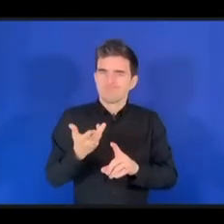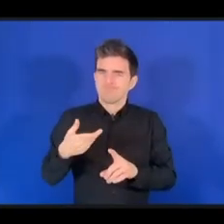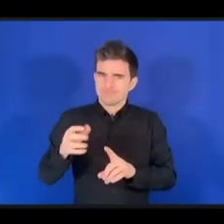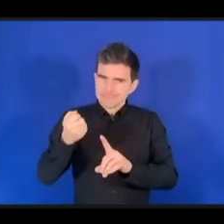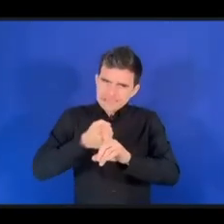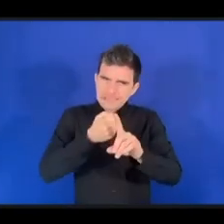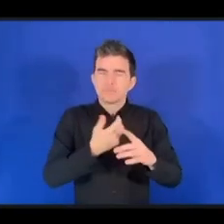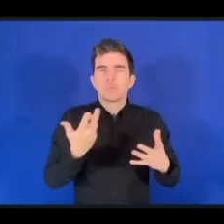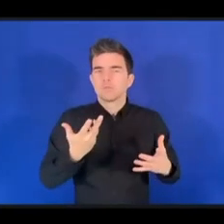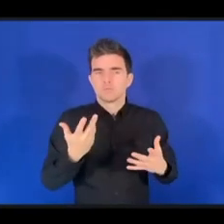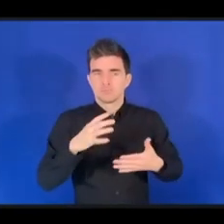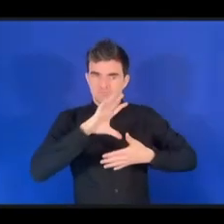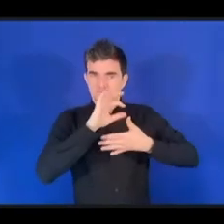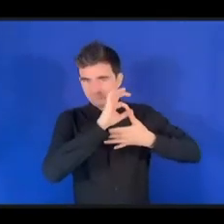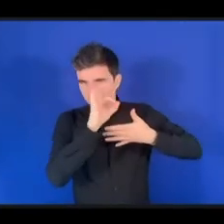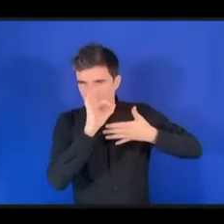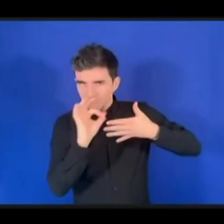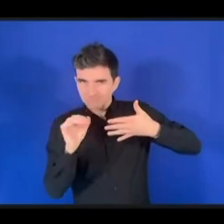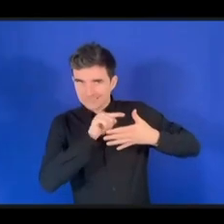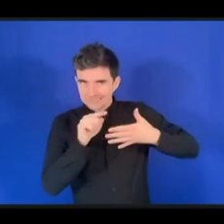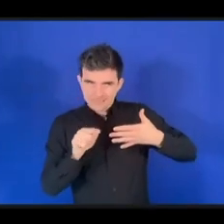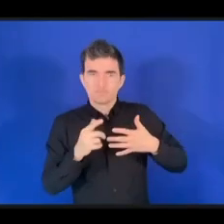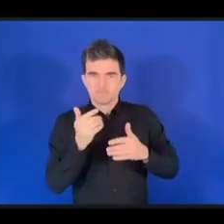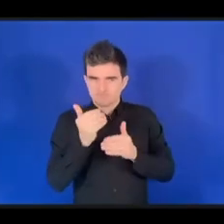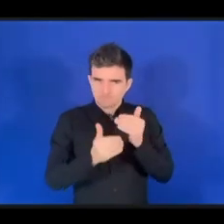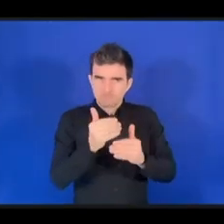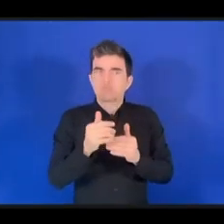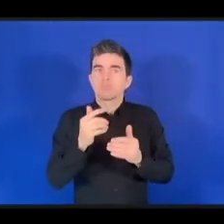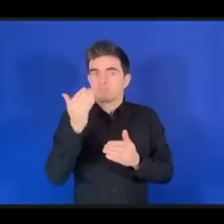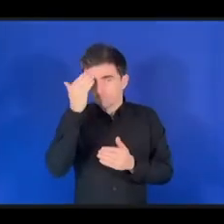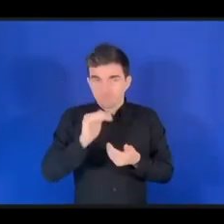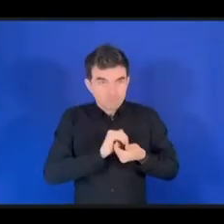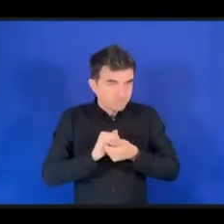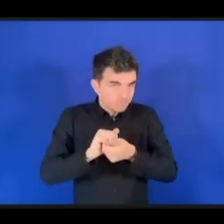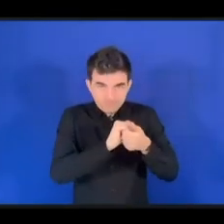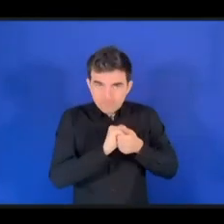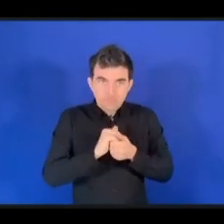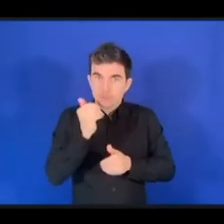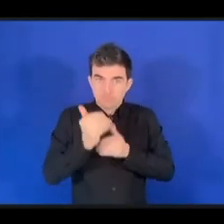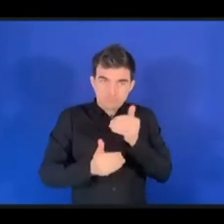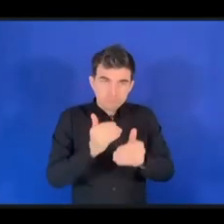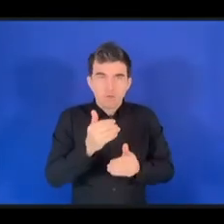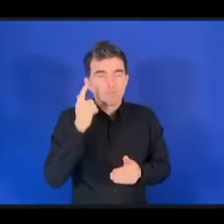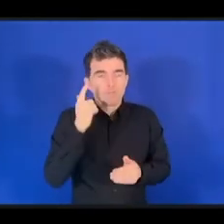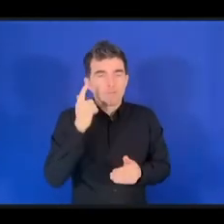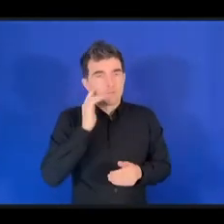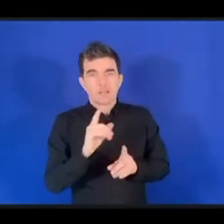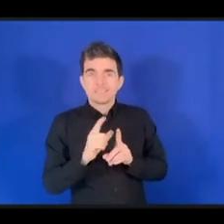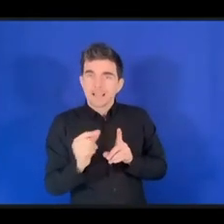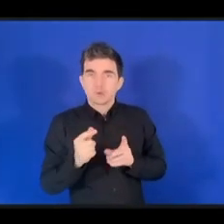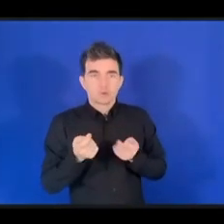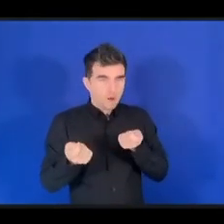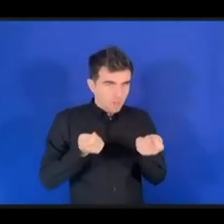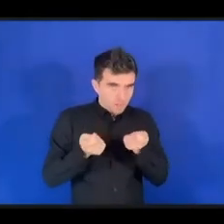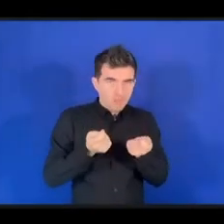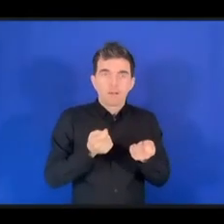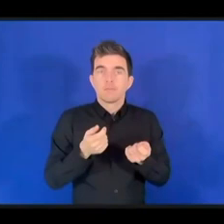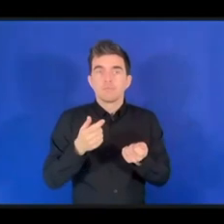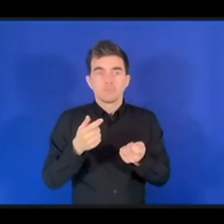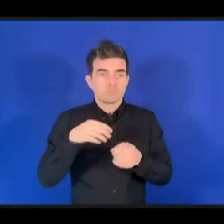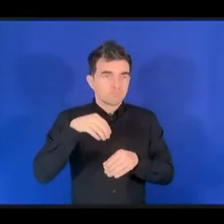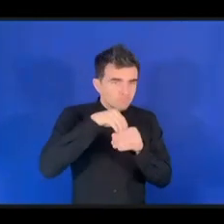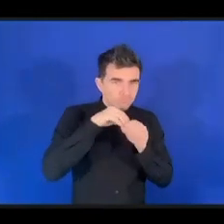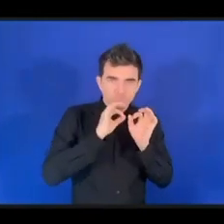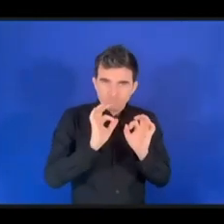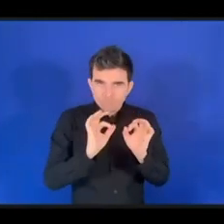collaboration dans ce domaine de la gouvernance et de la diplomatie d'Internet pas seulement ici mais dans d'autres forums tels que l'ICAN